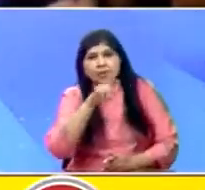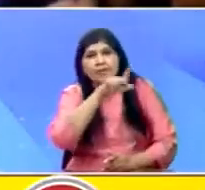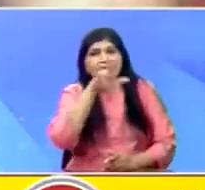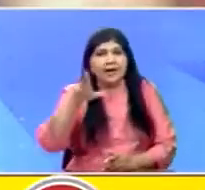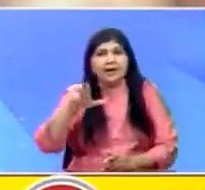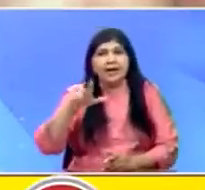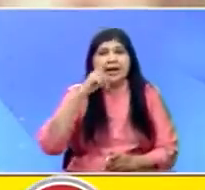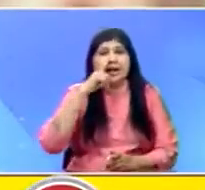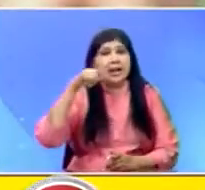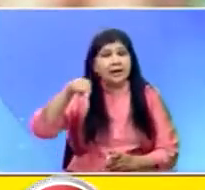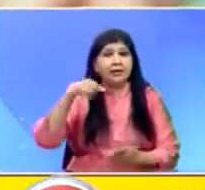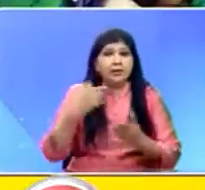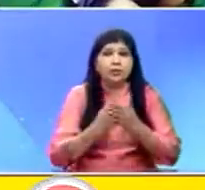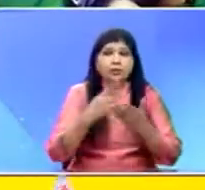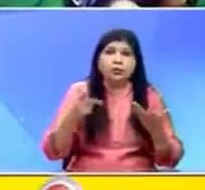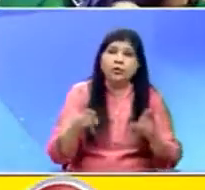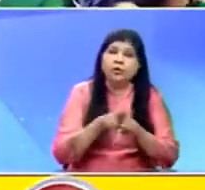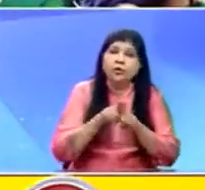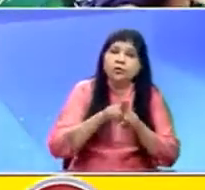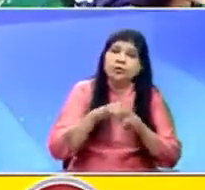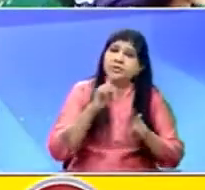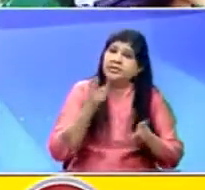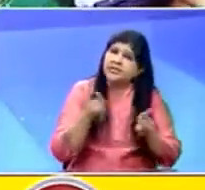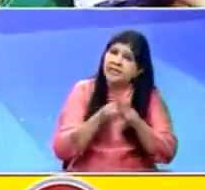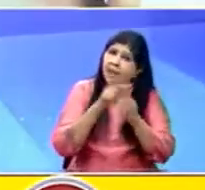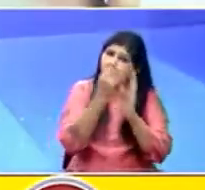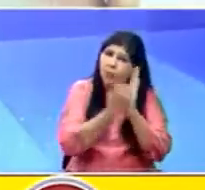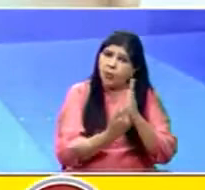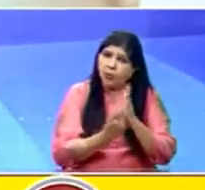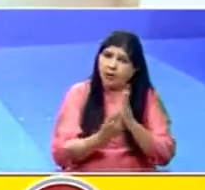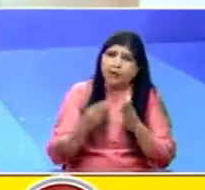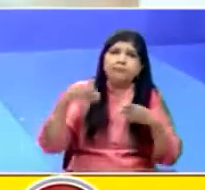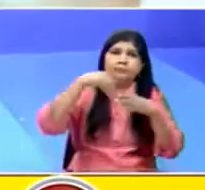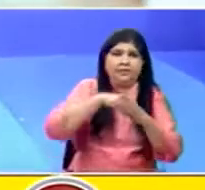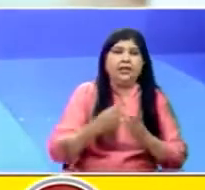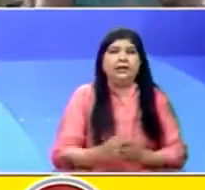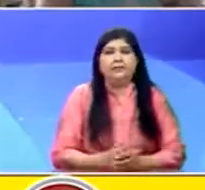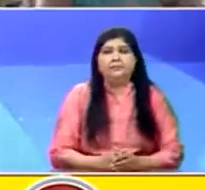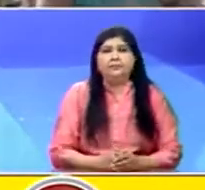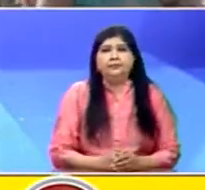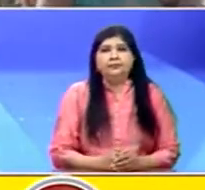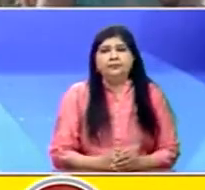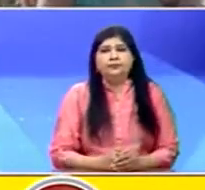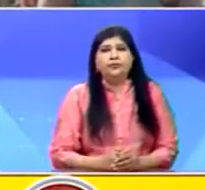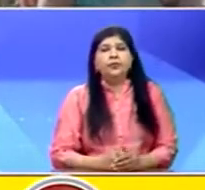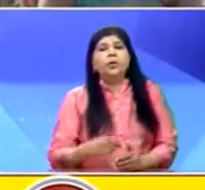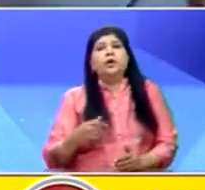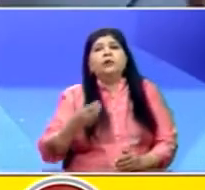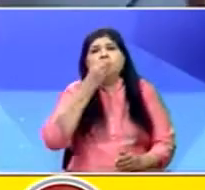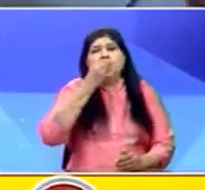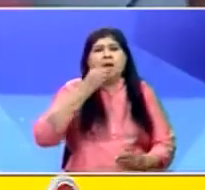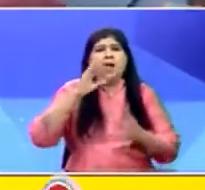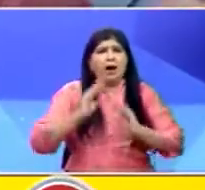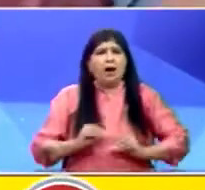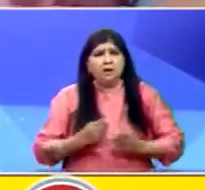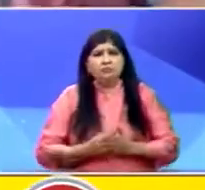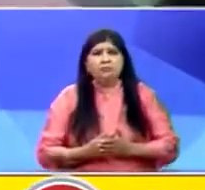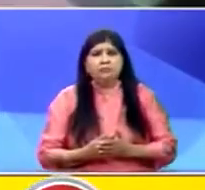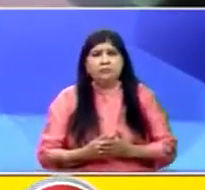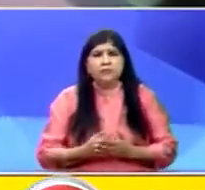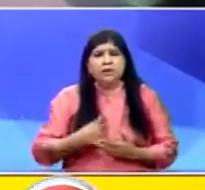साल की बेटियों को भी पोषण अभियान के दायरे में लाया गया है। कुपोषण की समस्या का